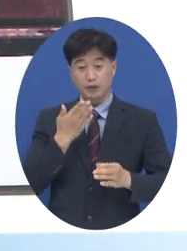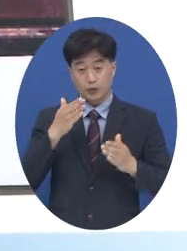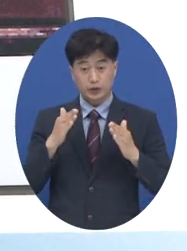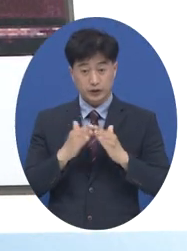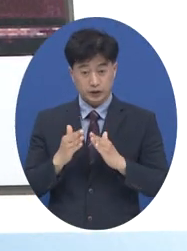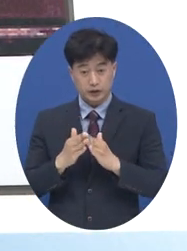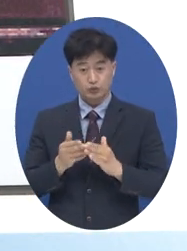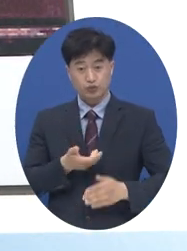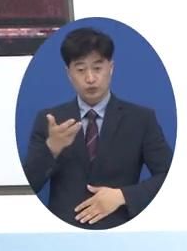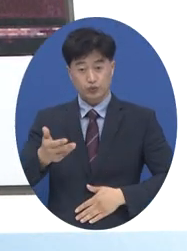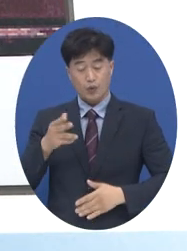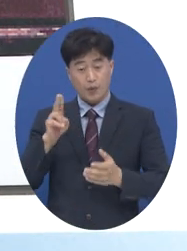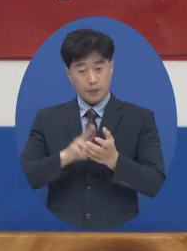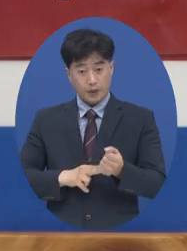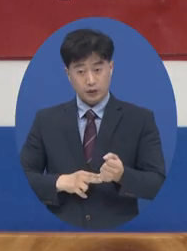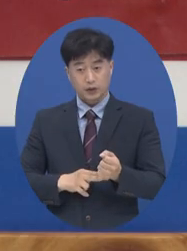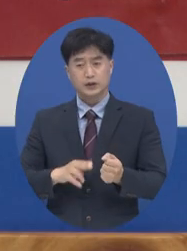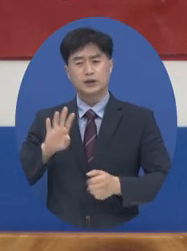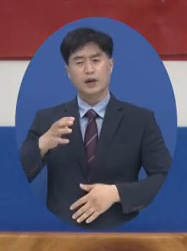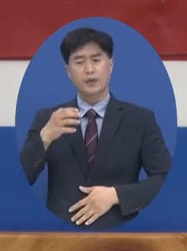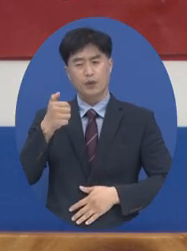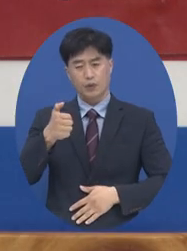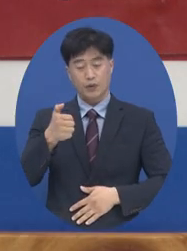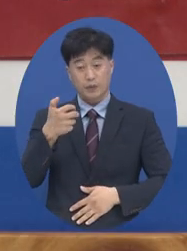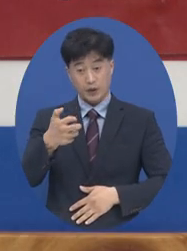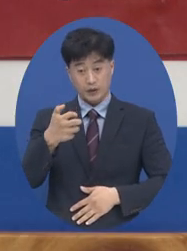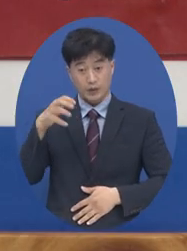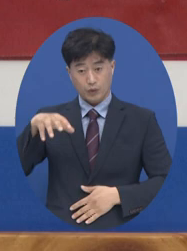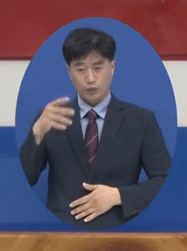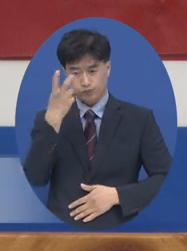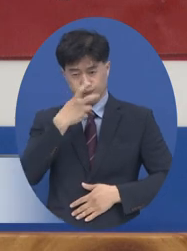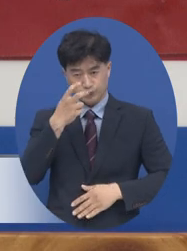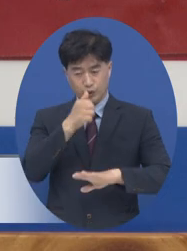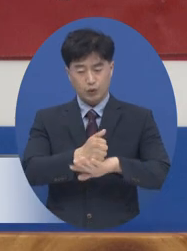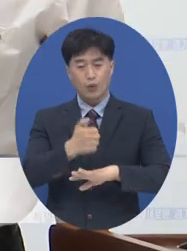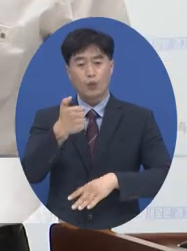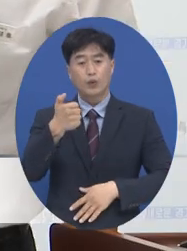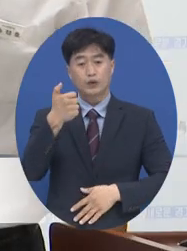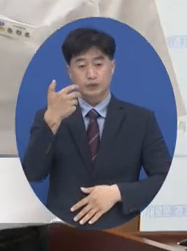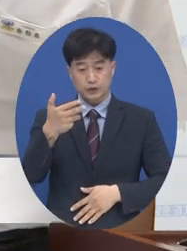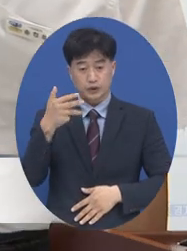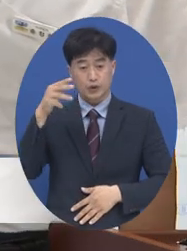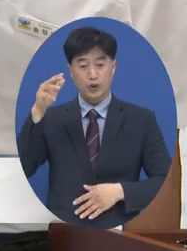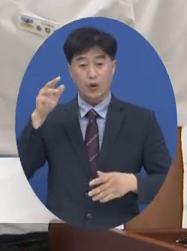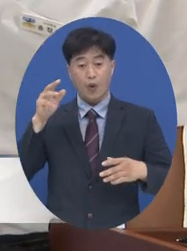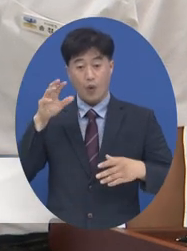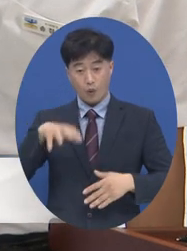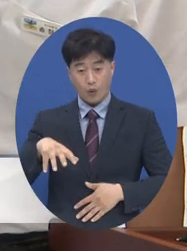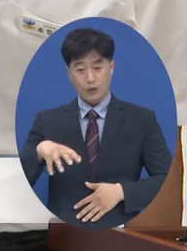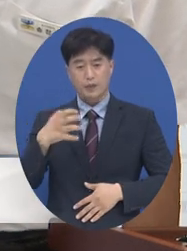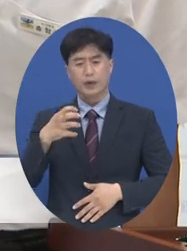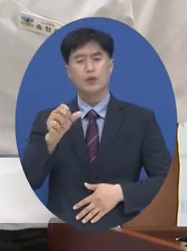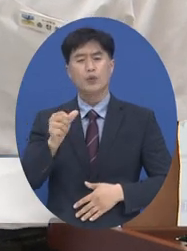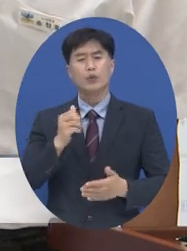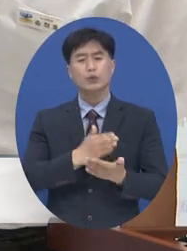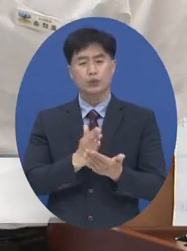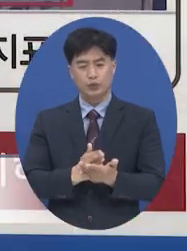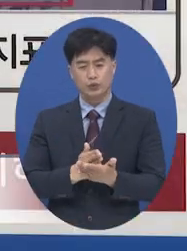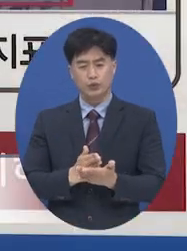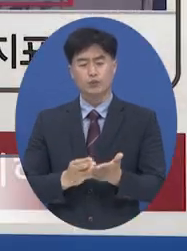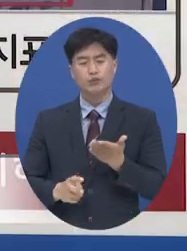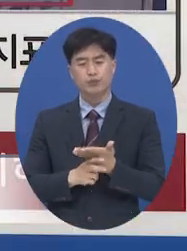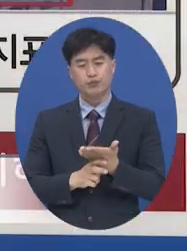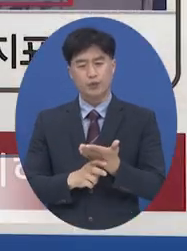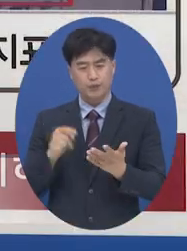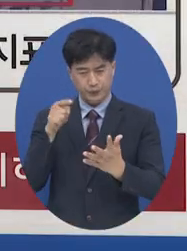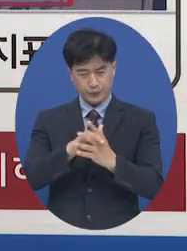음식점과 유통, 판매, 가공업소 480곳을 수사해 57개 업소에서 85건의 위법 행위를